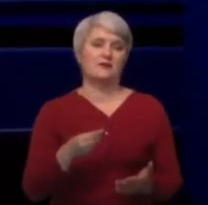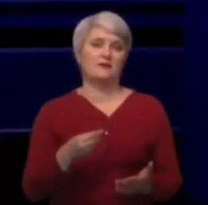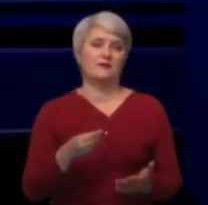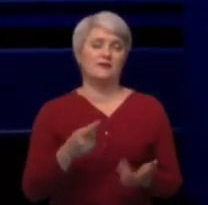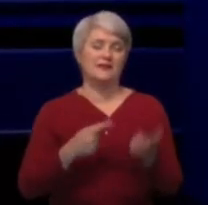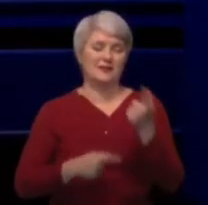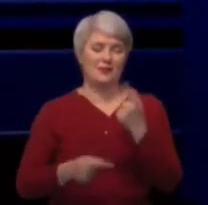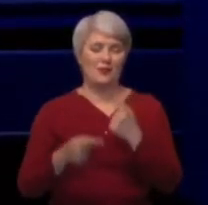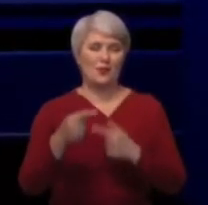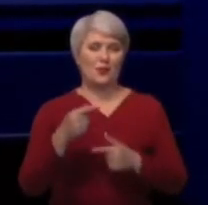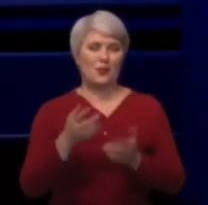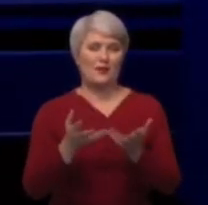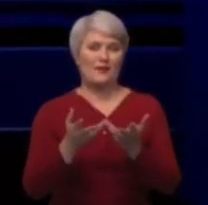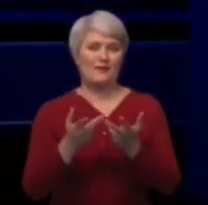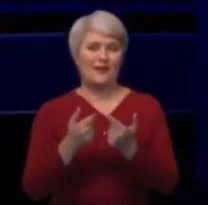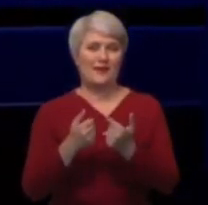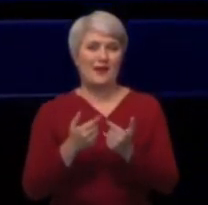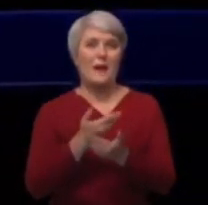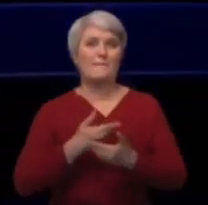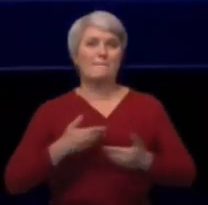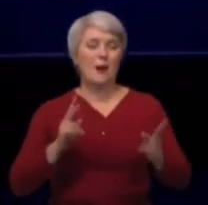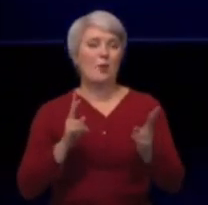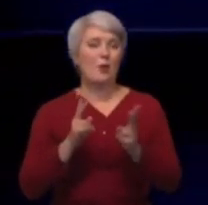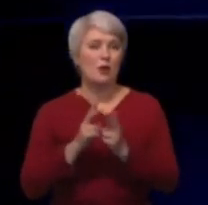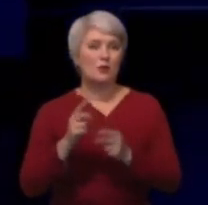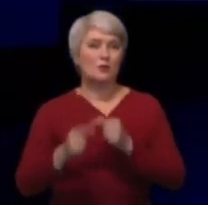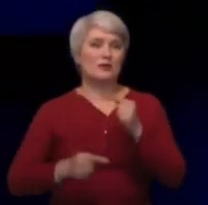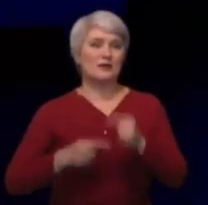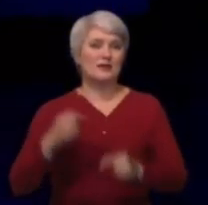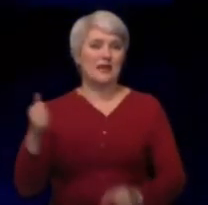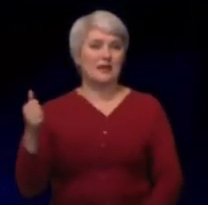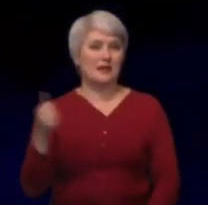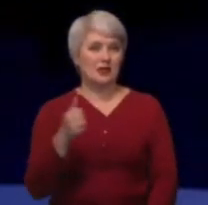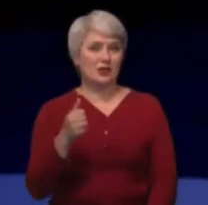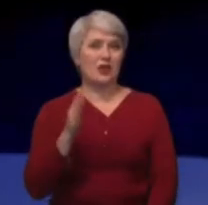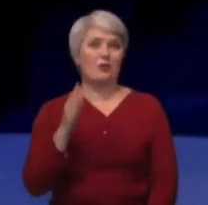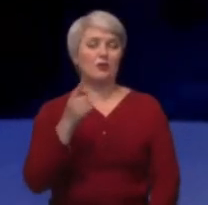дивитися зворотній відлік. Ми побачимось з вами за тиждень,